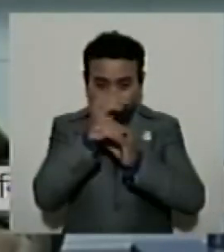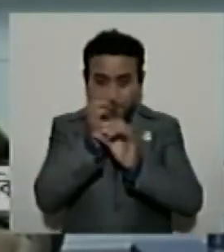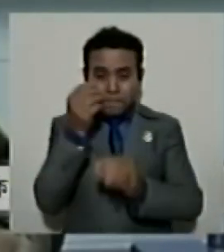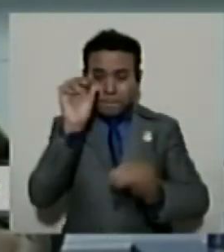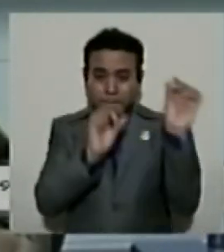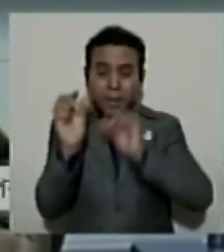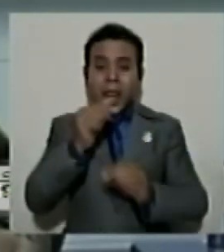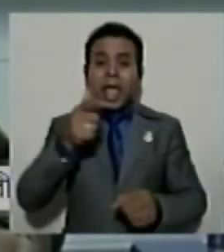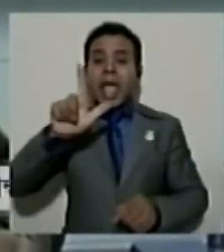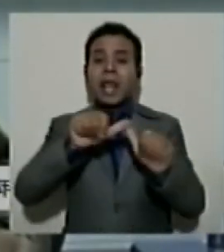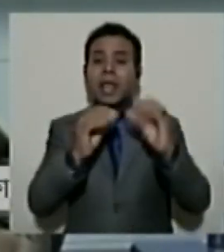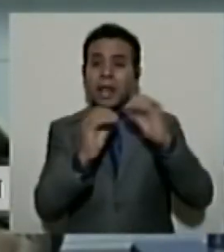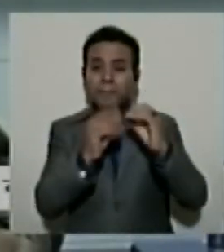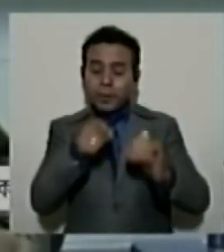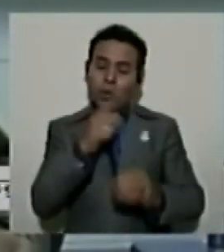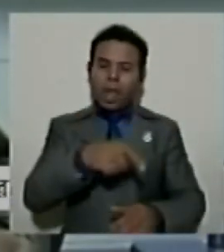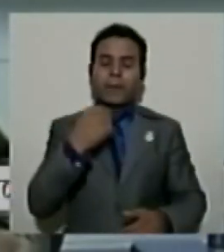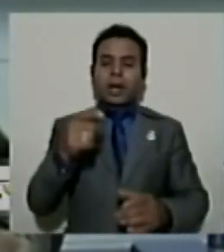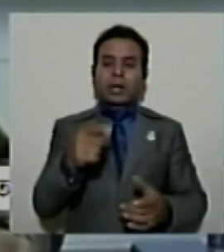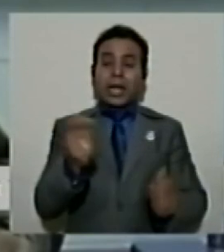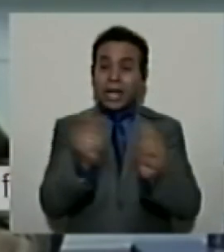যারা স্যাম্পল কালেকশন করছেন।